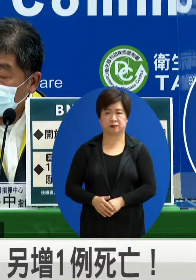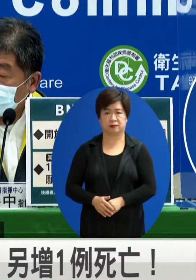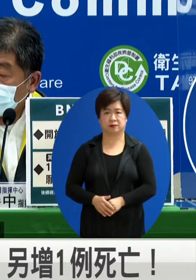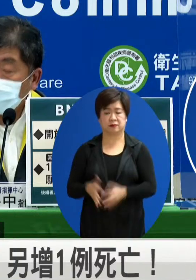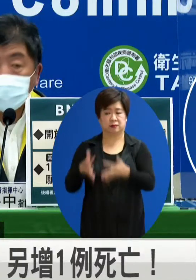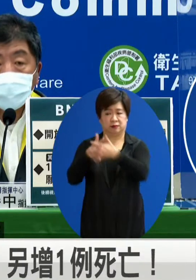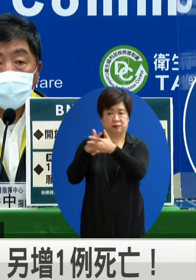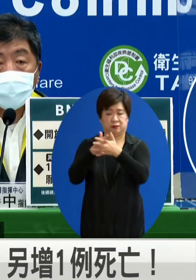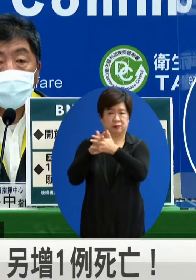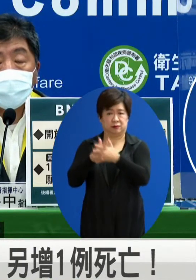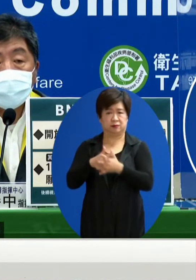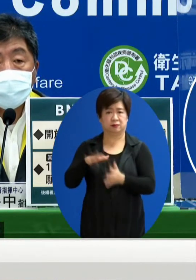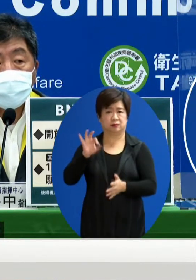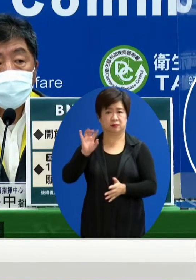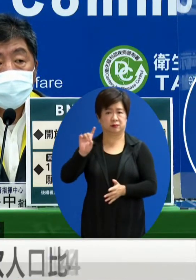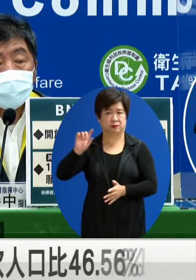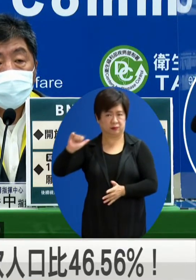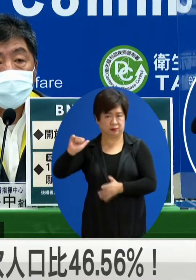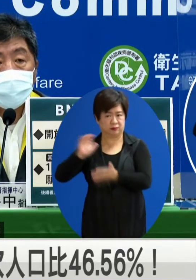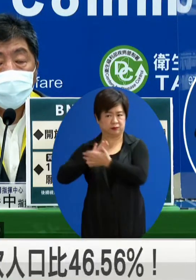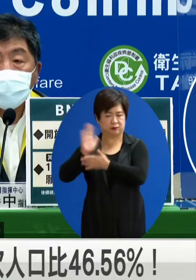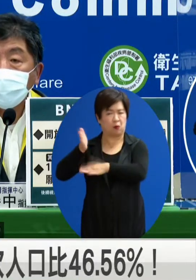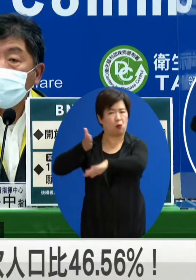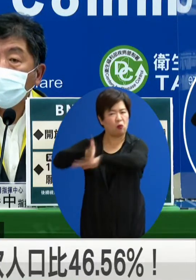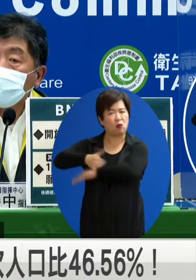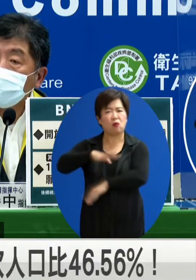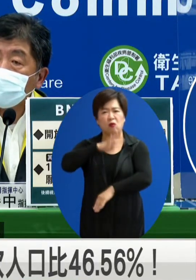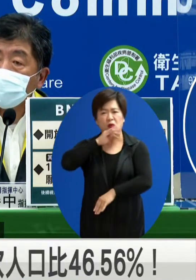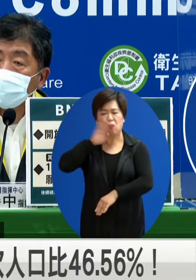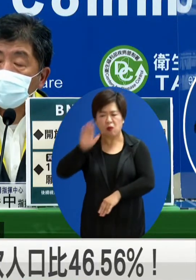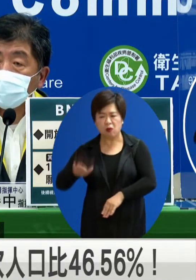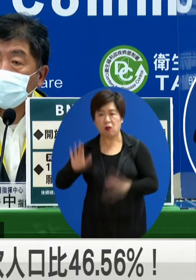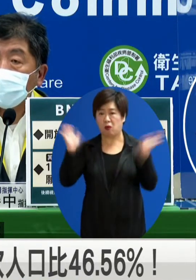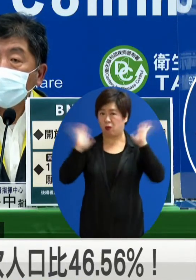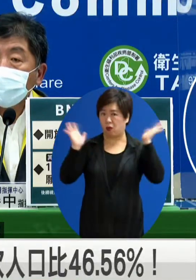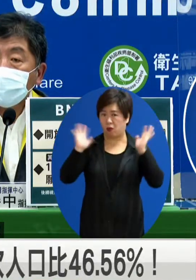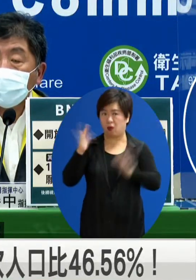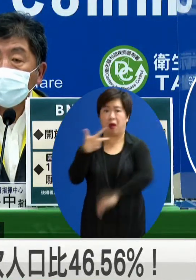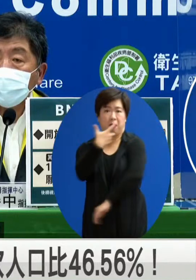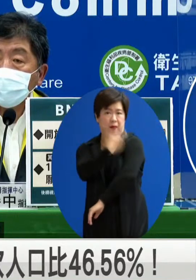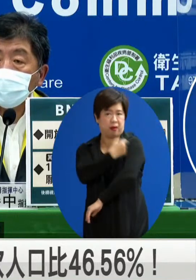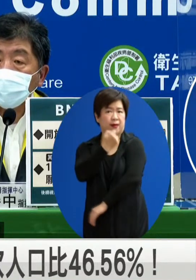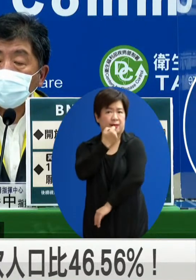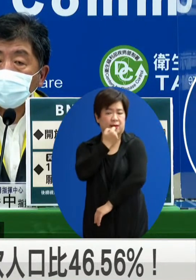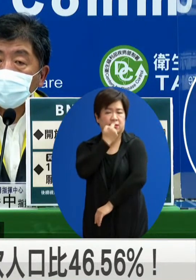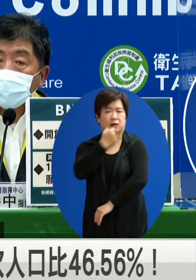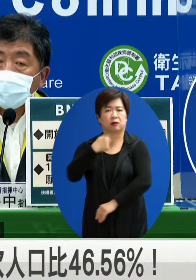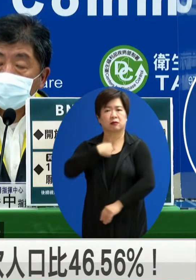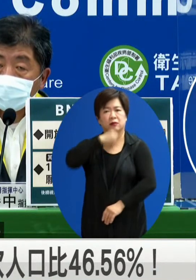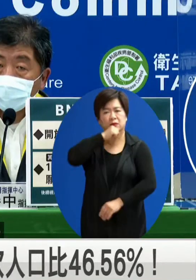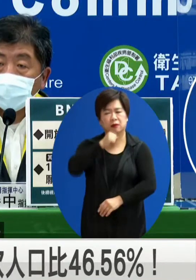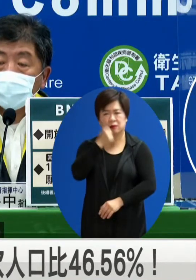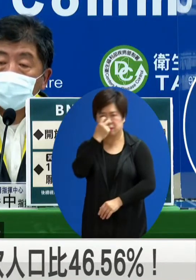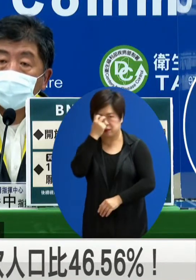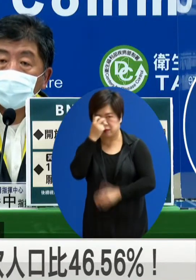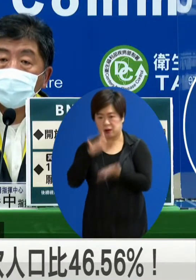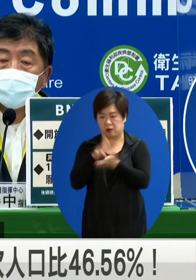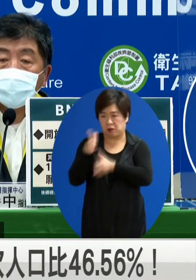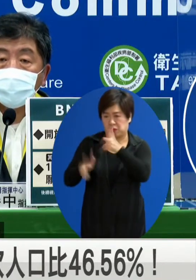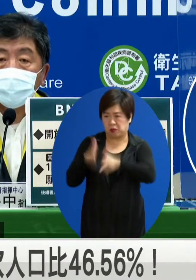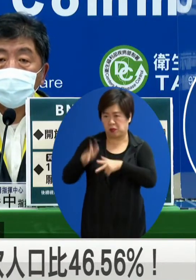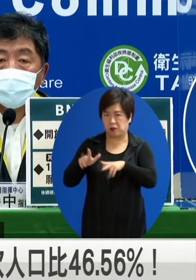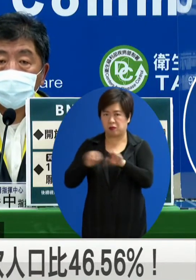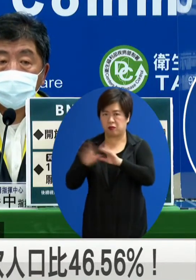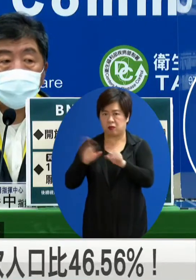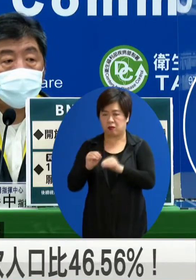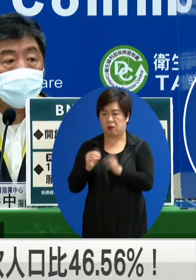来美国 FDA 当然有通过这相关的一个年龄，那我们也经过审查药厂的相关的资料，哈，哦，